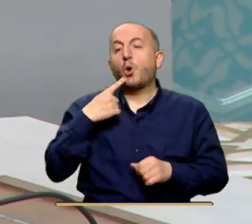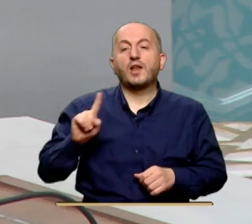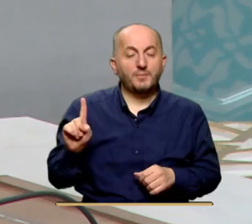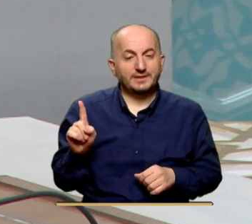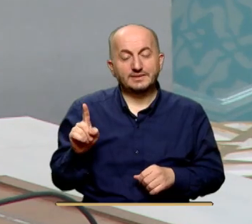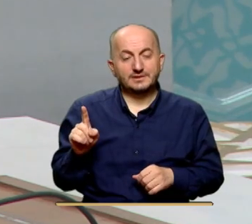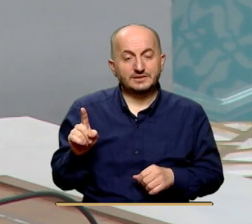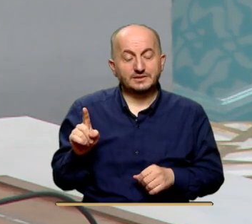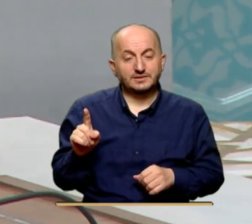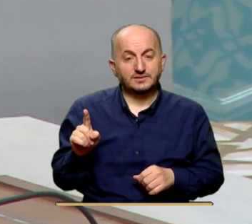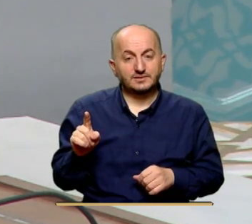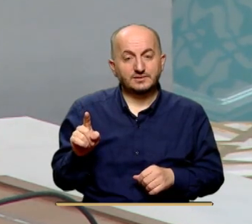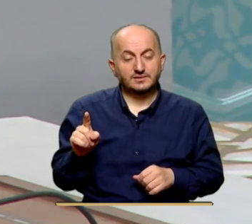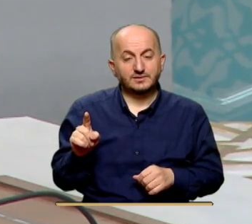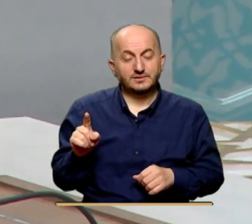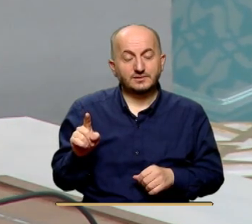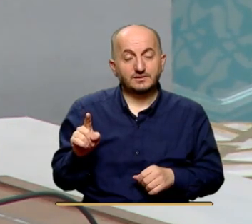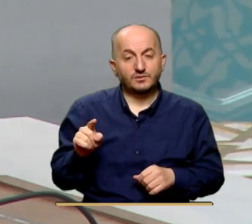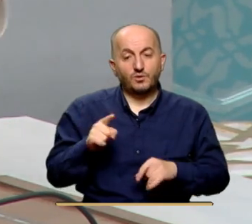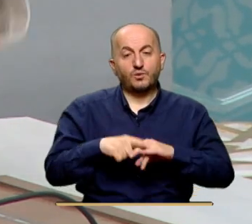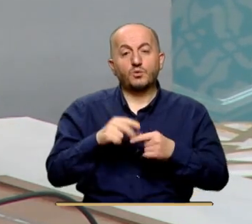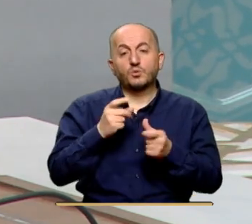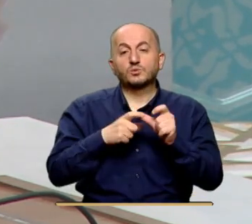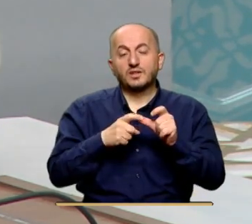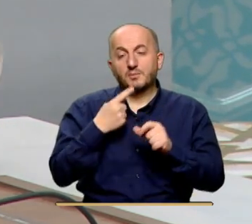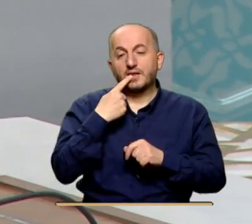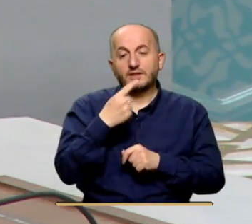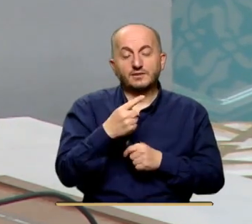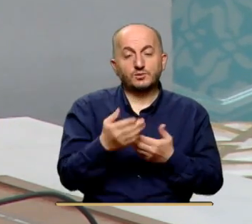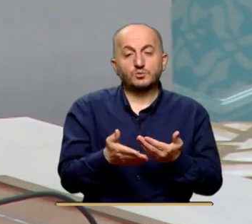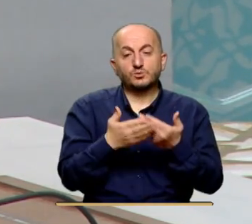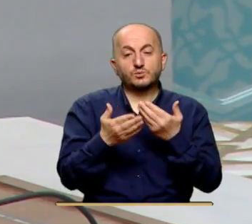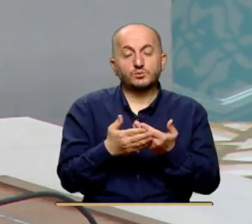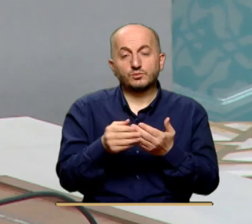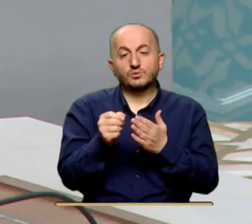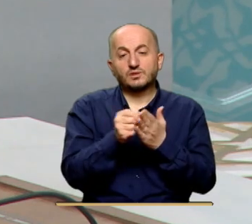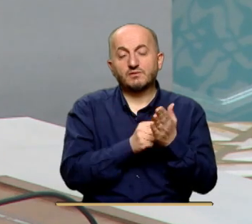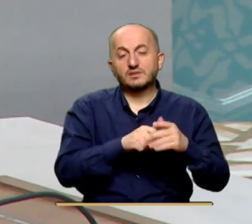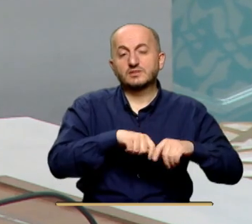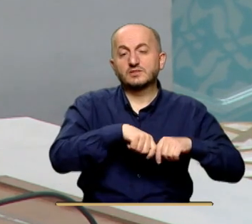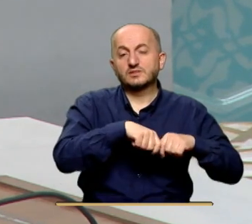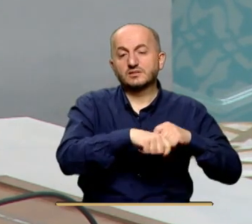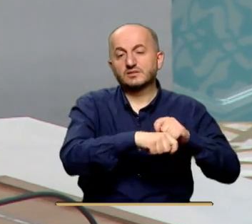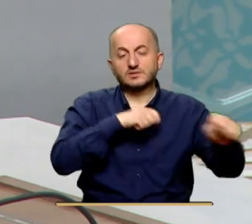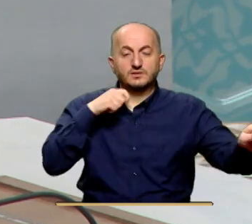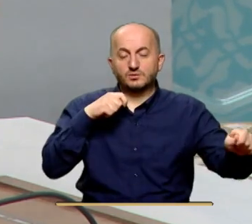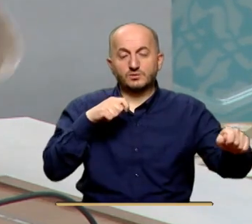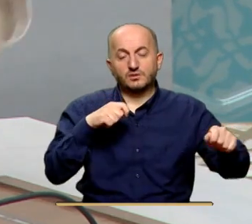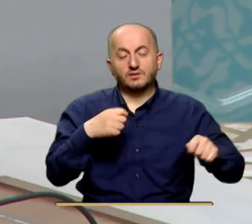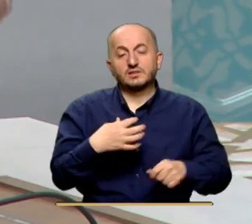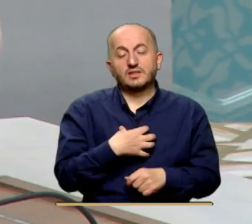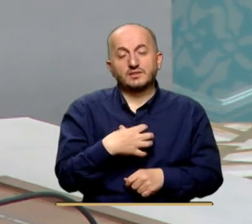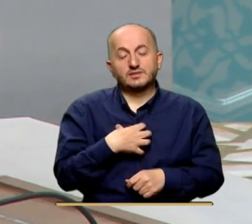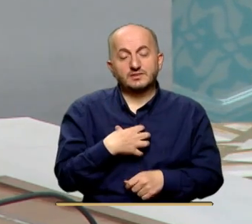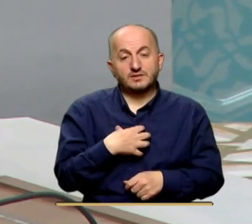getirmedik. Ve o Hüseyin Bey de düğün davetiyesini yırtıyor ve